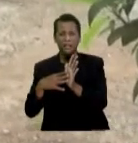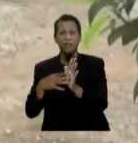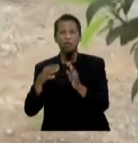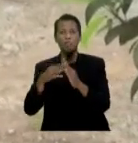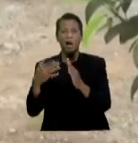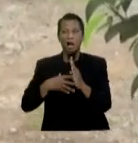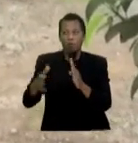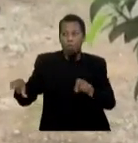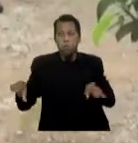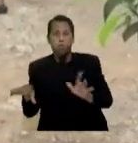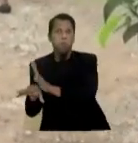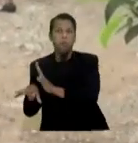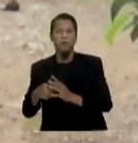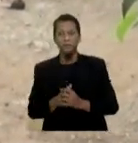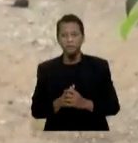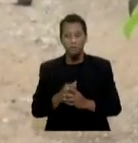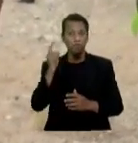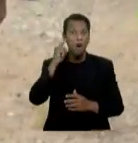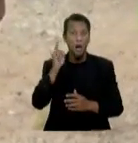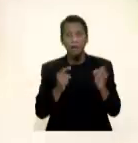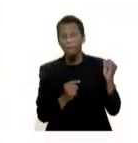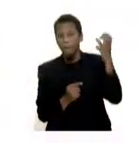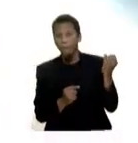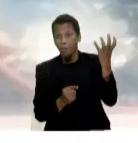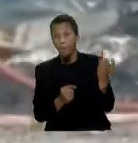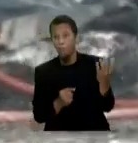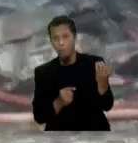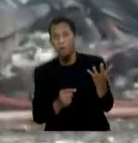itu, ledakan berkali-kali, barulah api langsung besar semua.